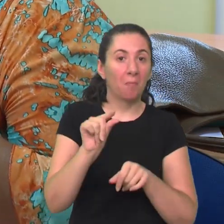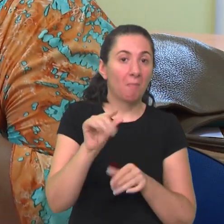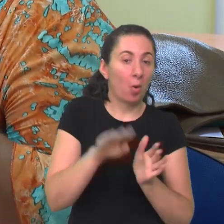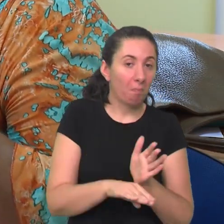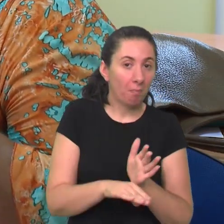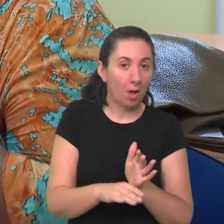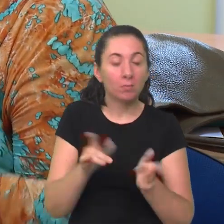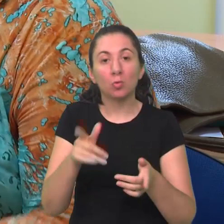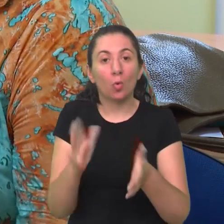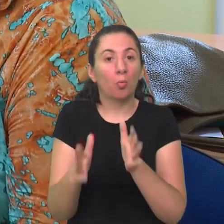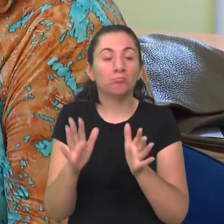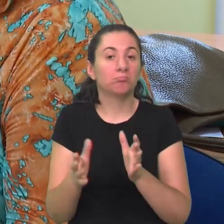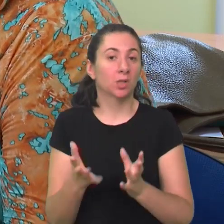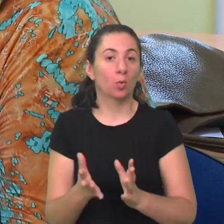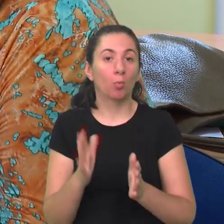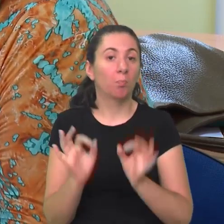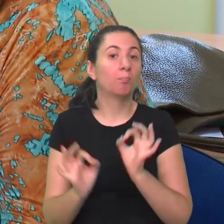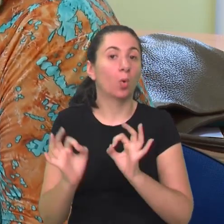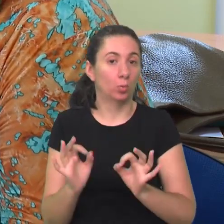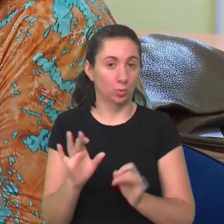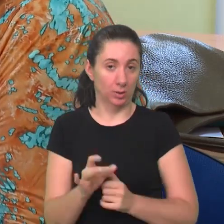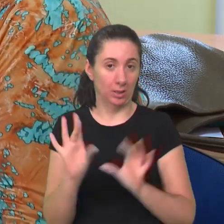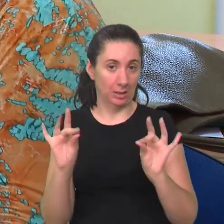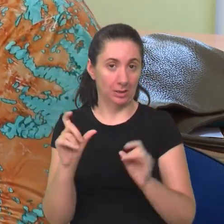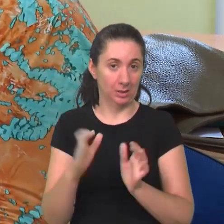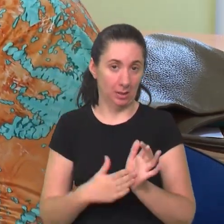malo manje, ali to je negdje prosjek.